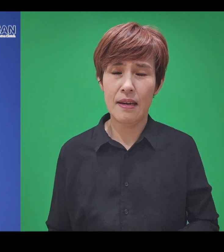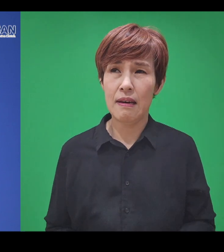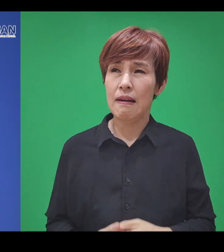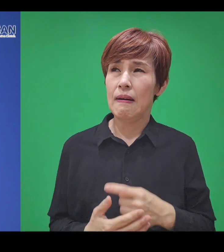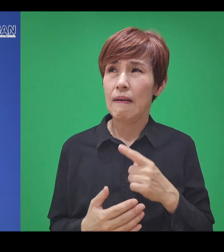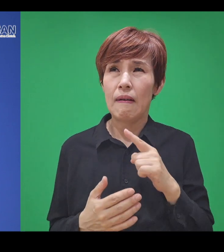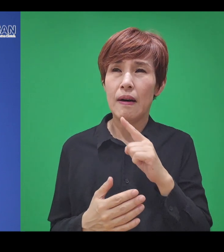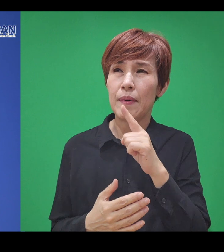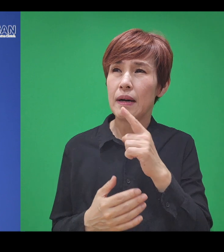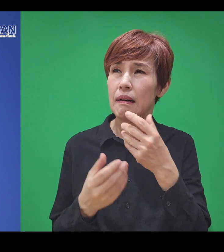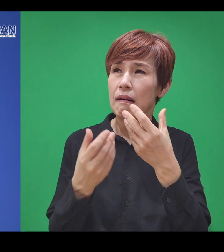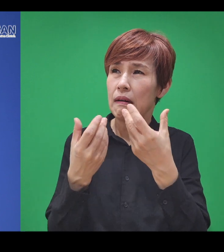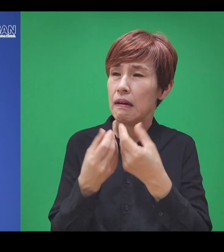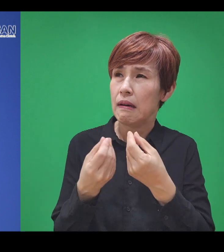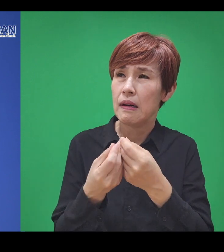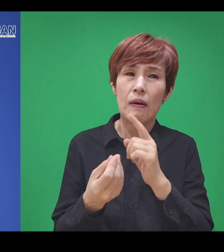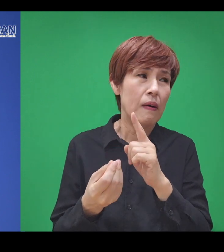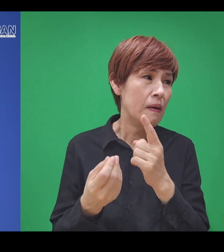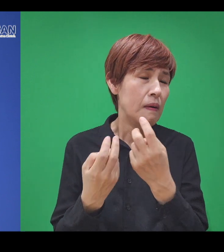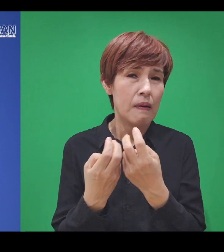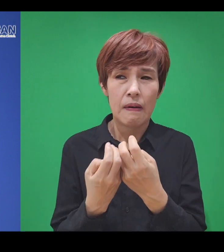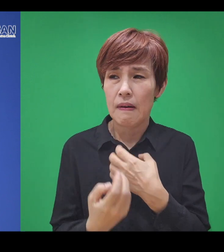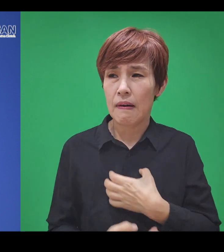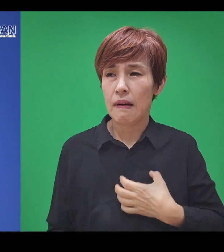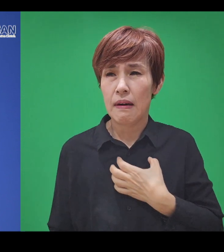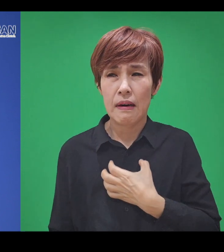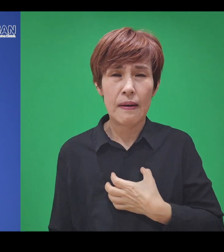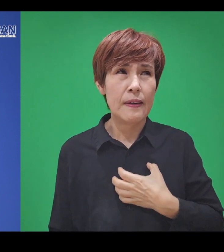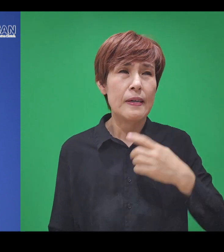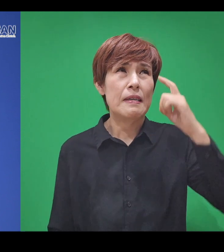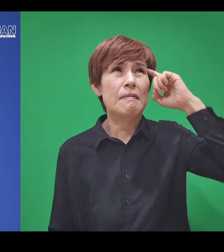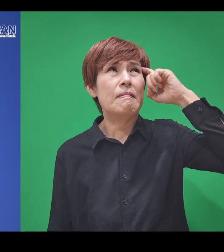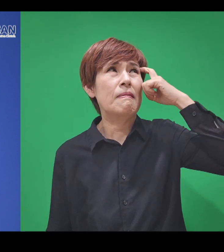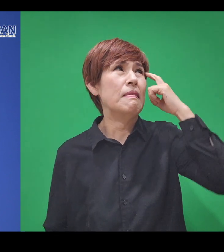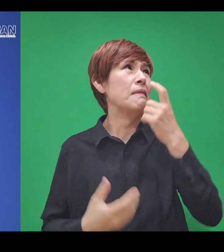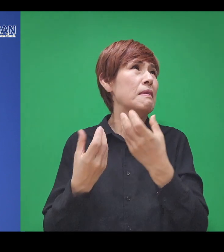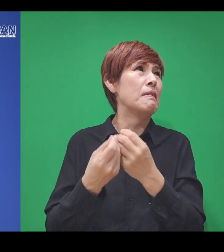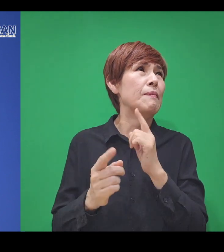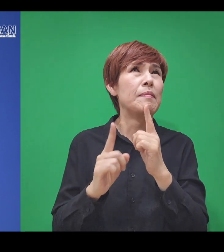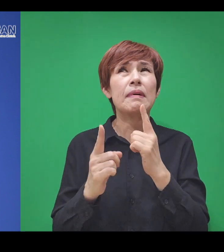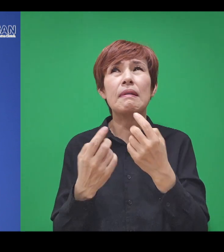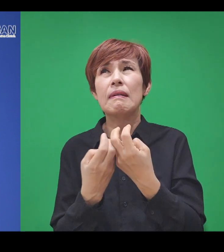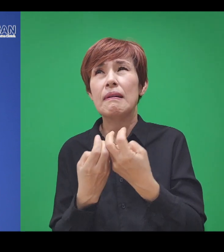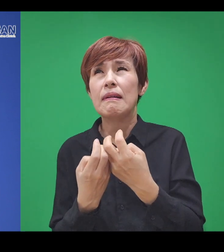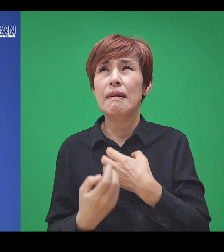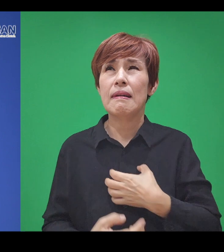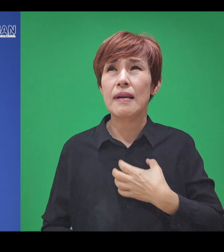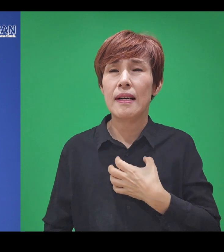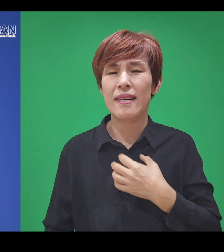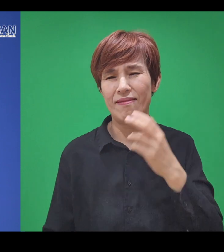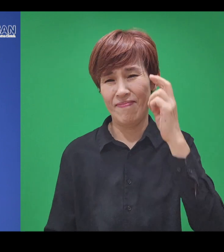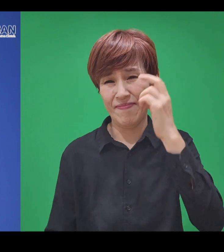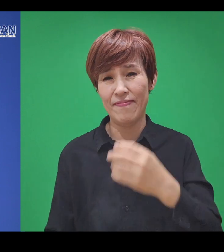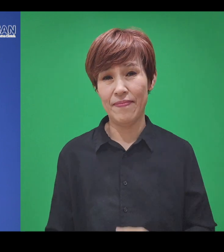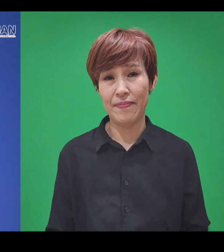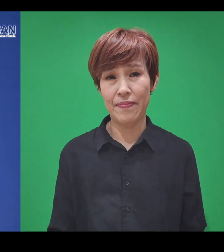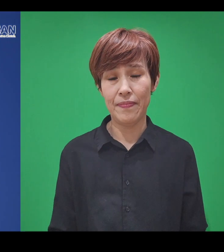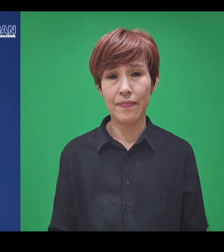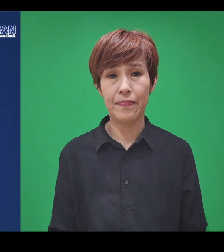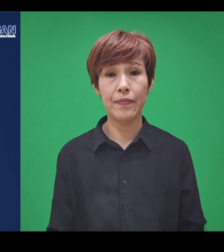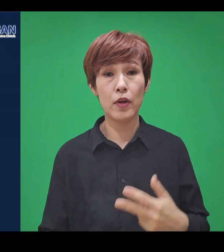말들을 해내려고 앞서서 염려하고 궁리할지도 몰라요. 그런데 우리의 구주께서는 이미